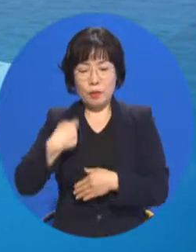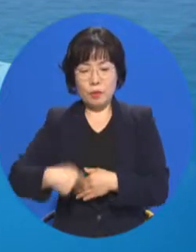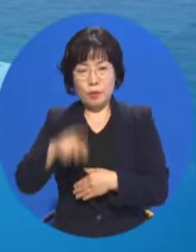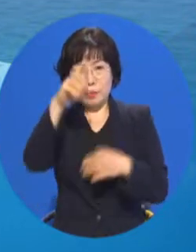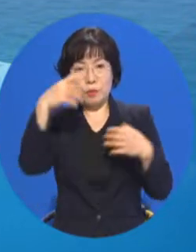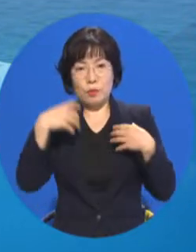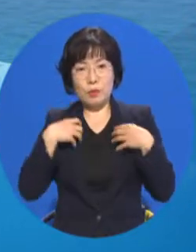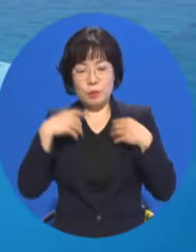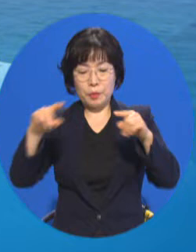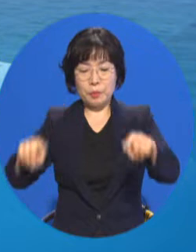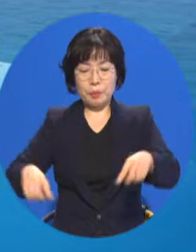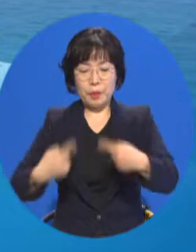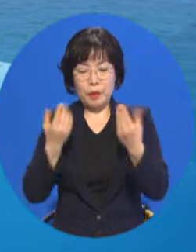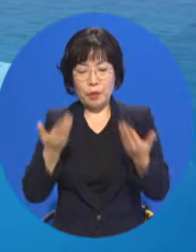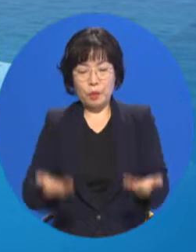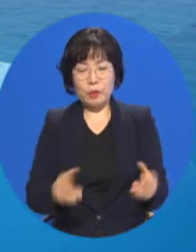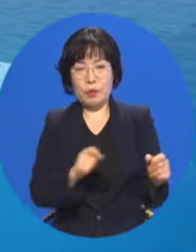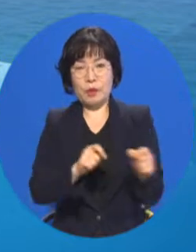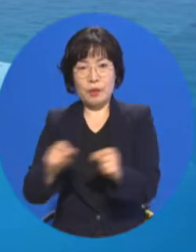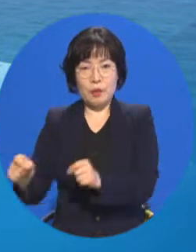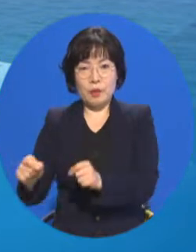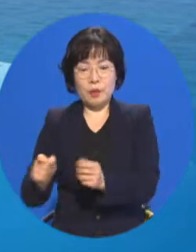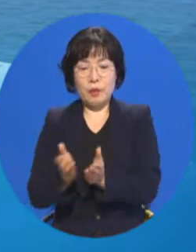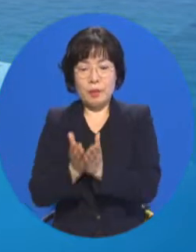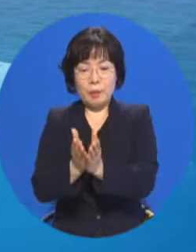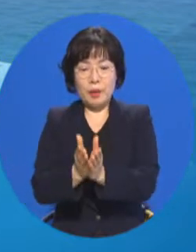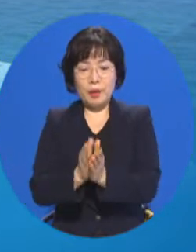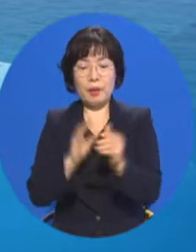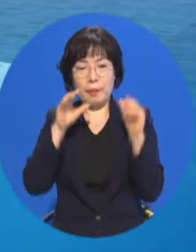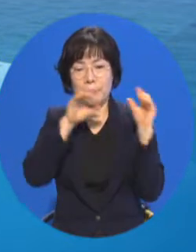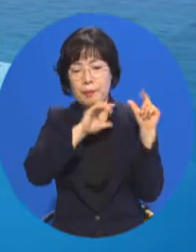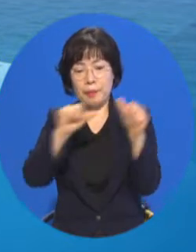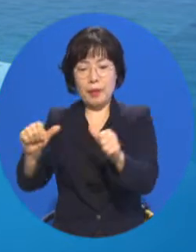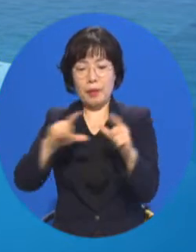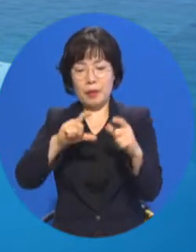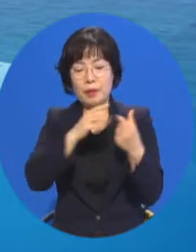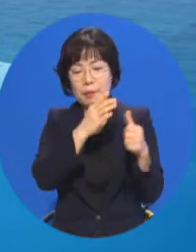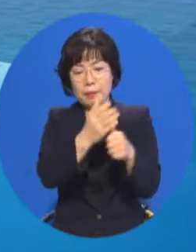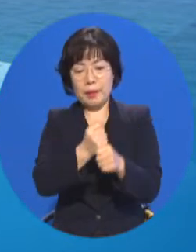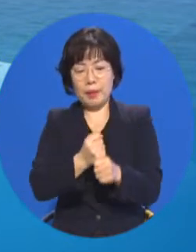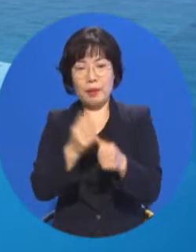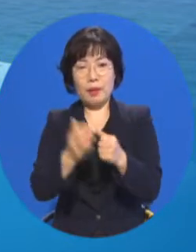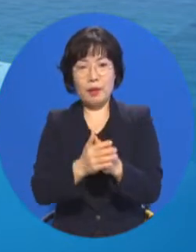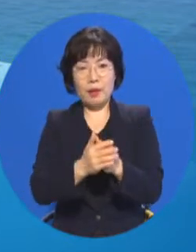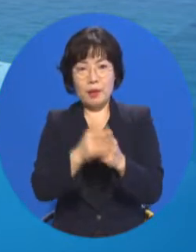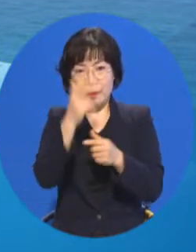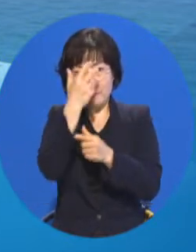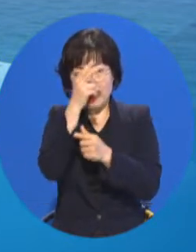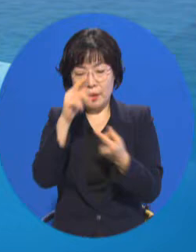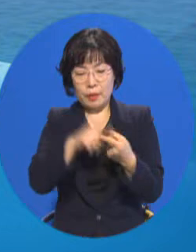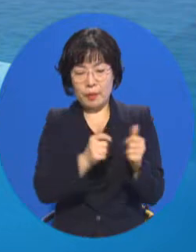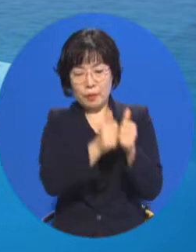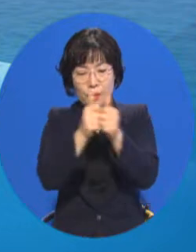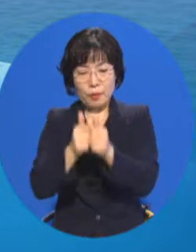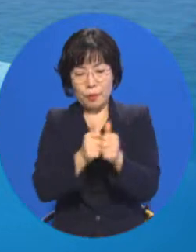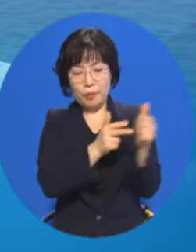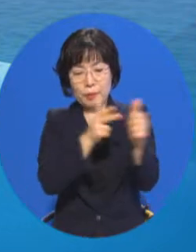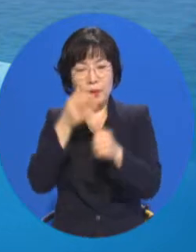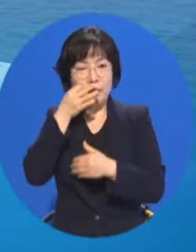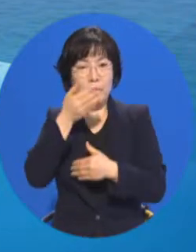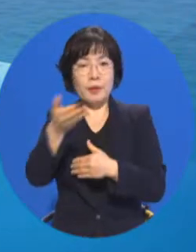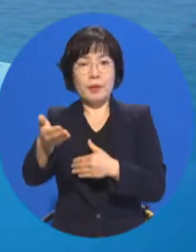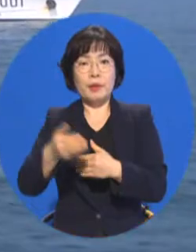춘절을 연장하고 출어 제한 조치를 내렸기 때문으로 보이는데요. 해경의 기동단속 현장을 김한수 기자가 동행